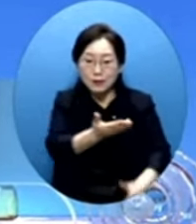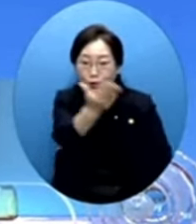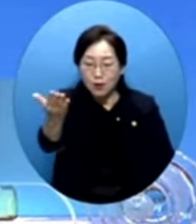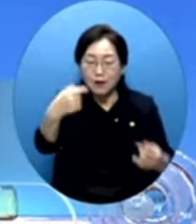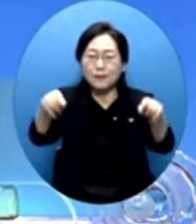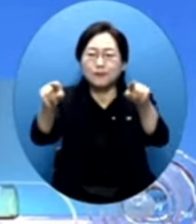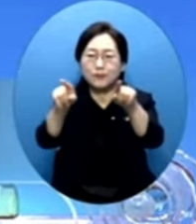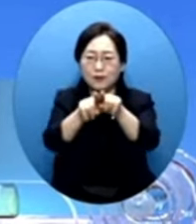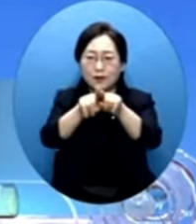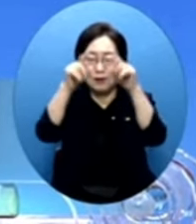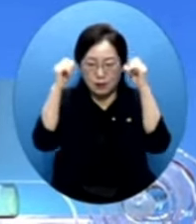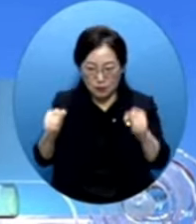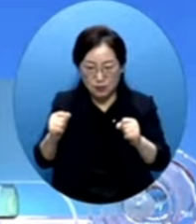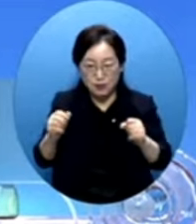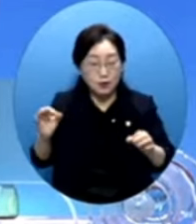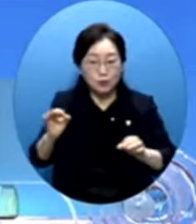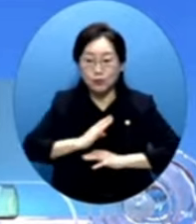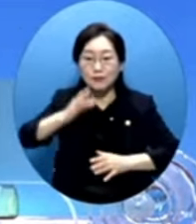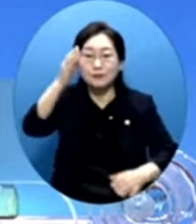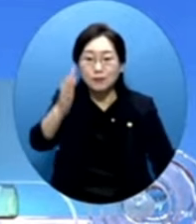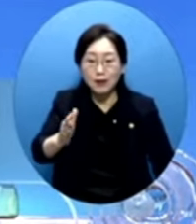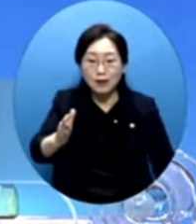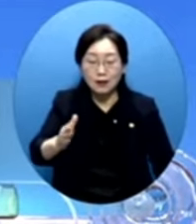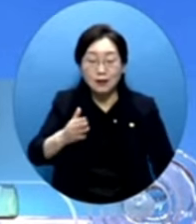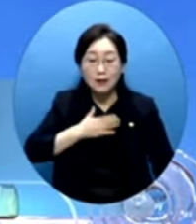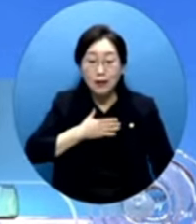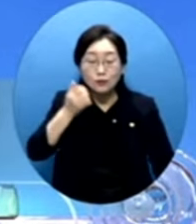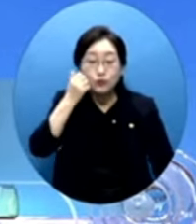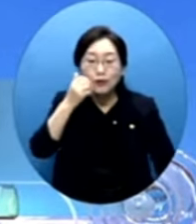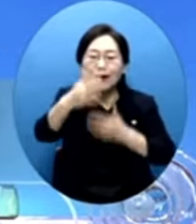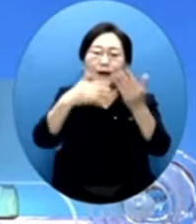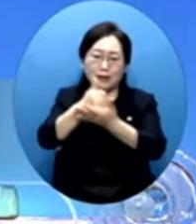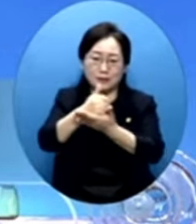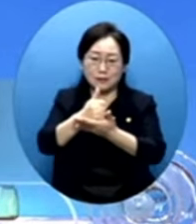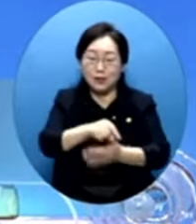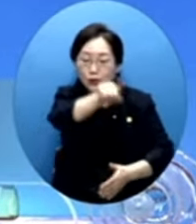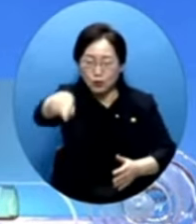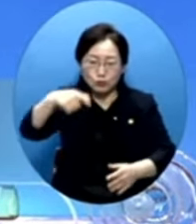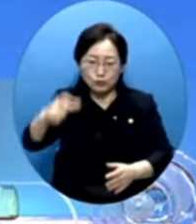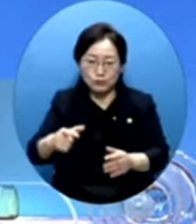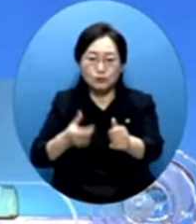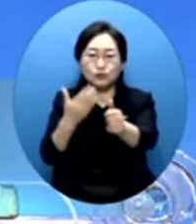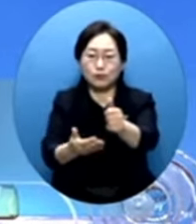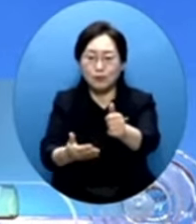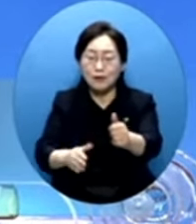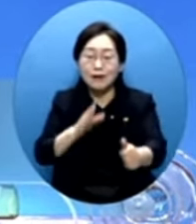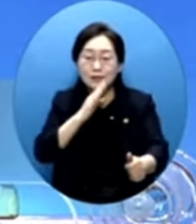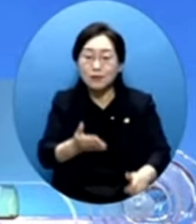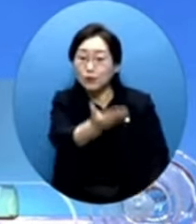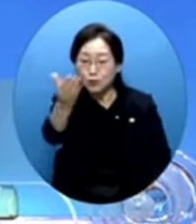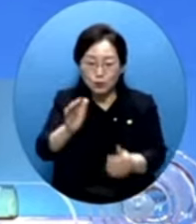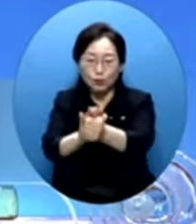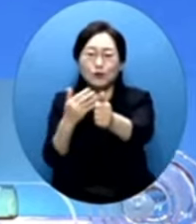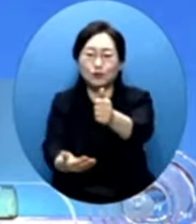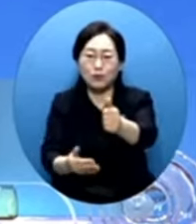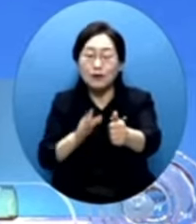함께 함이라 놀라지 말라 나는 내 하나님이 됨이라 내가 너를 굳세게 하리라 참으로 너를 도와주리라 참으로 나의 의로운